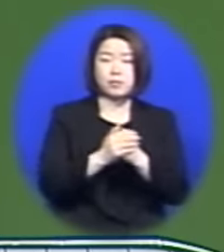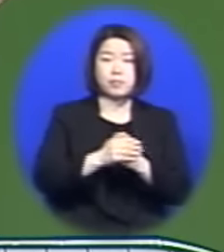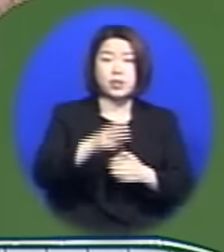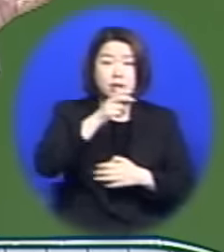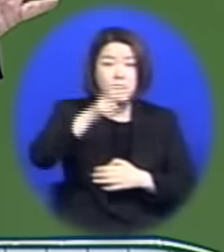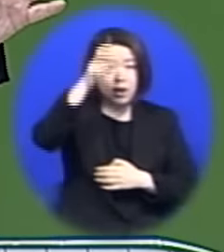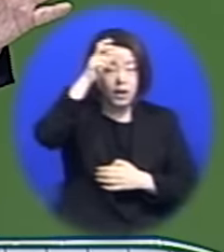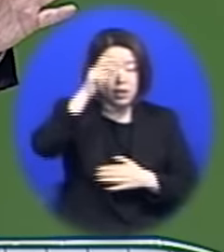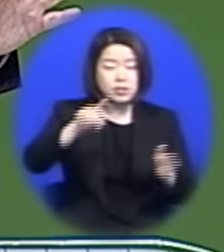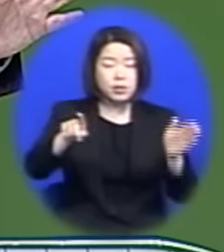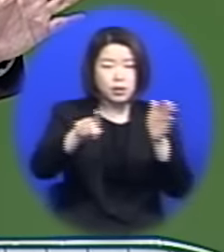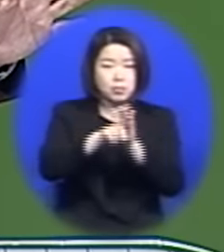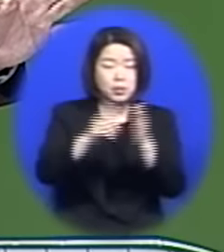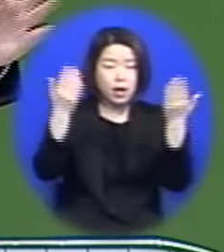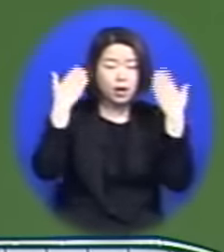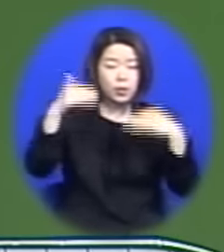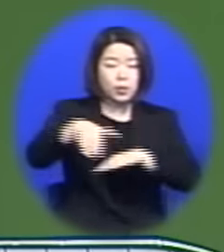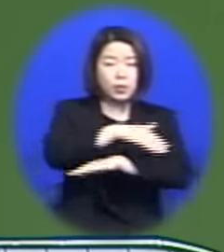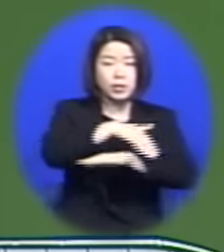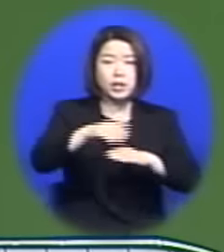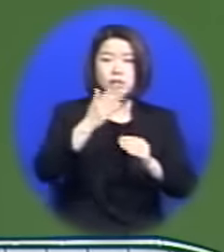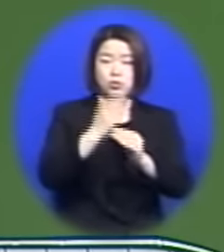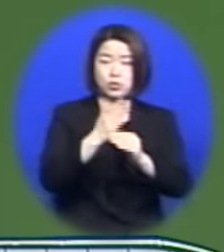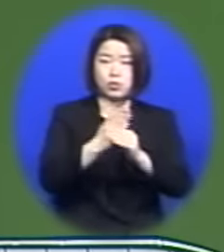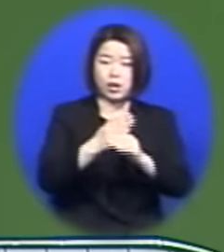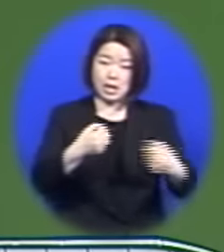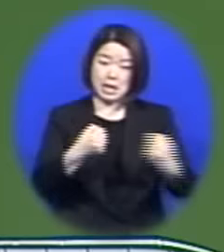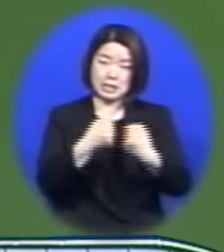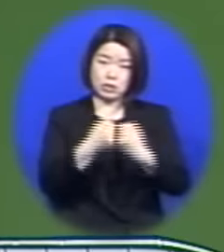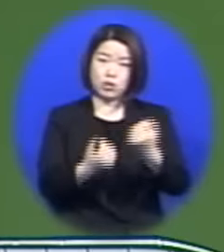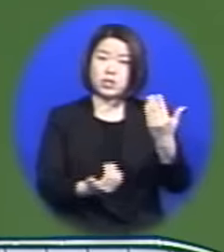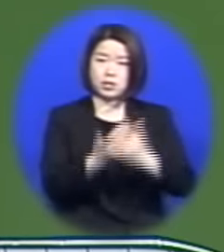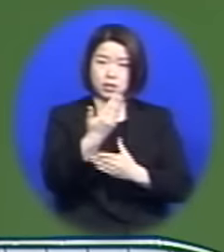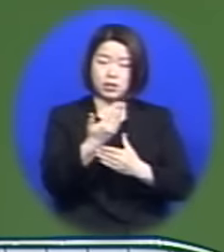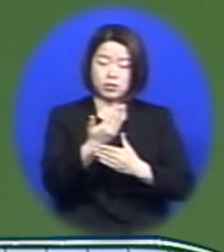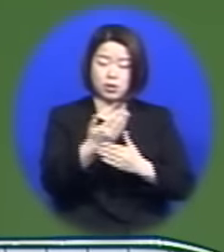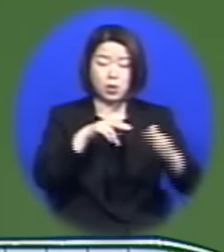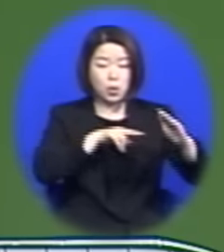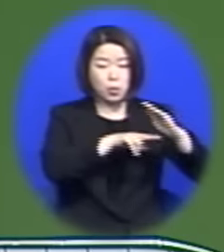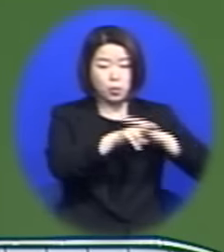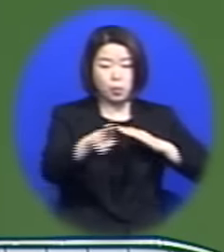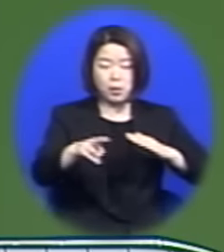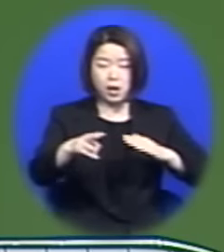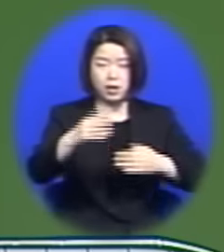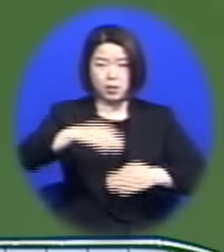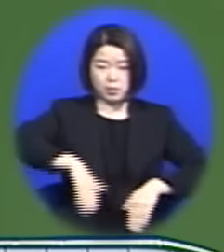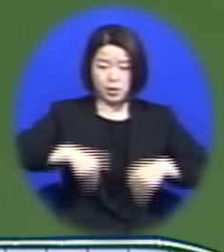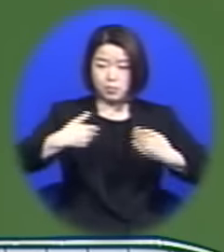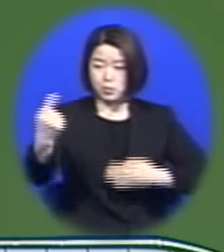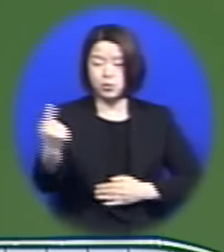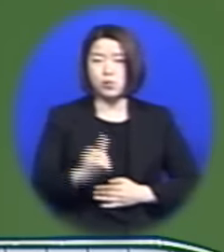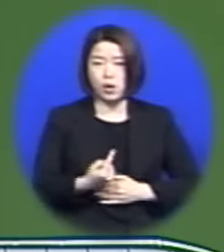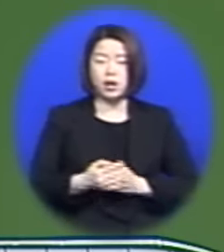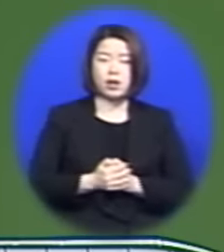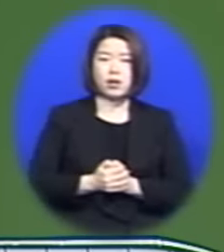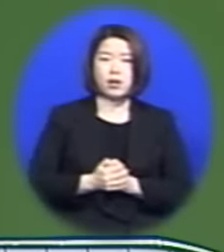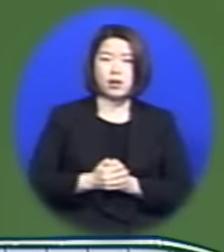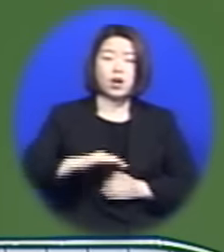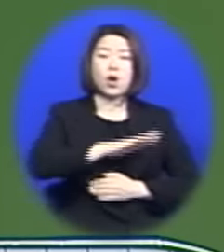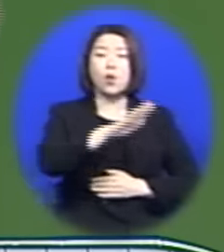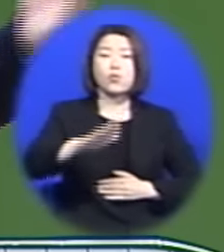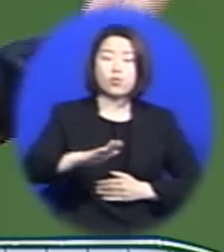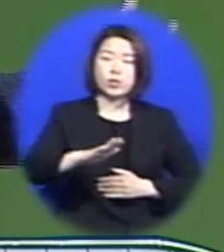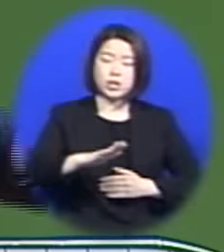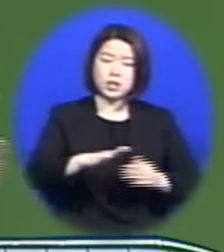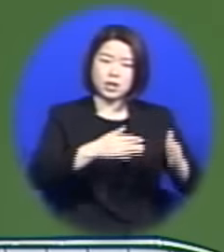신학교를 다니시다가 전쟁이 일어나면서 피난 내려오셨습니다 저희 일가